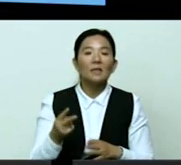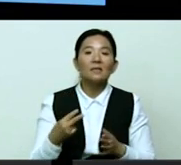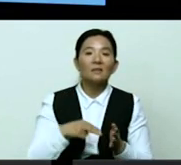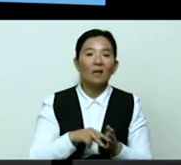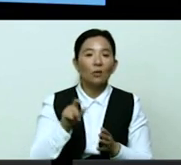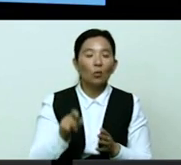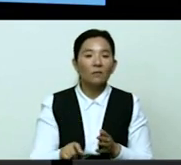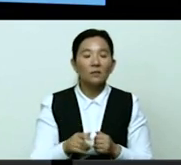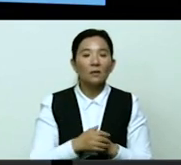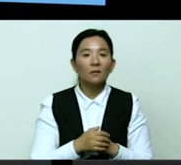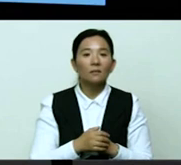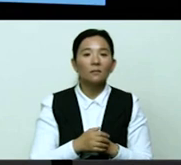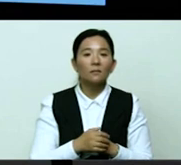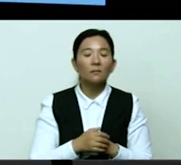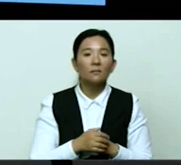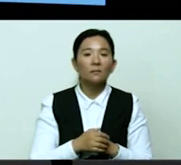становится